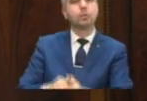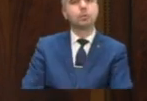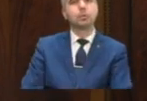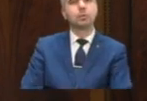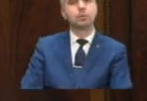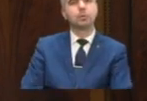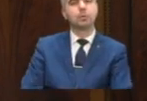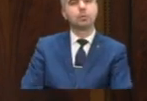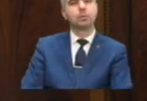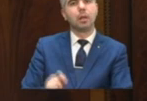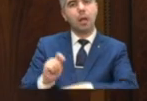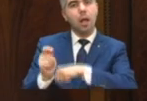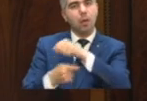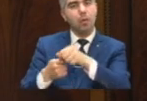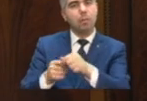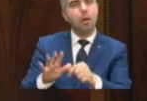إعداد التراب